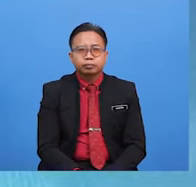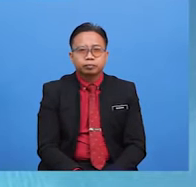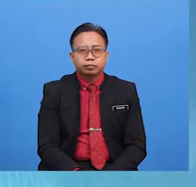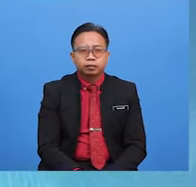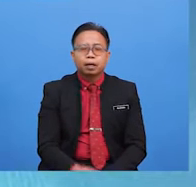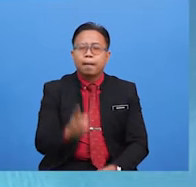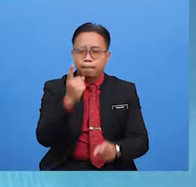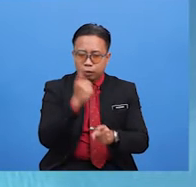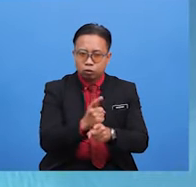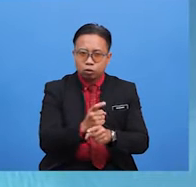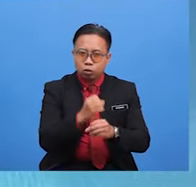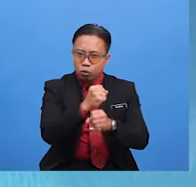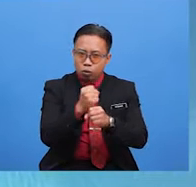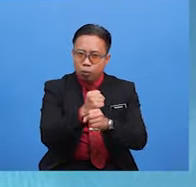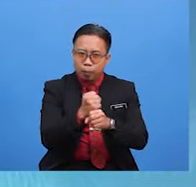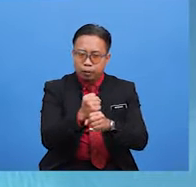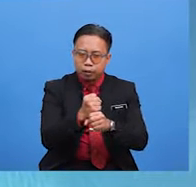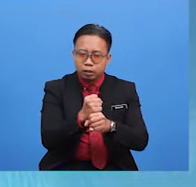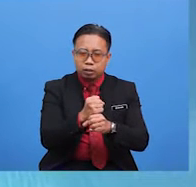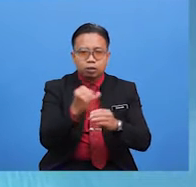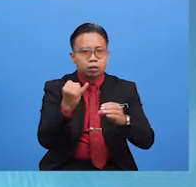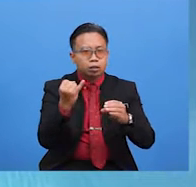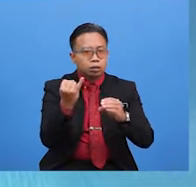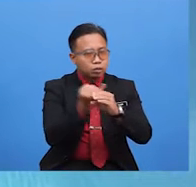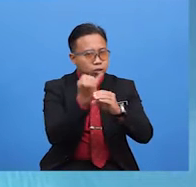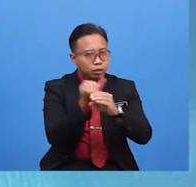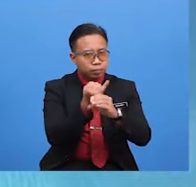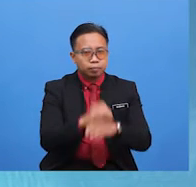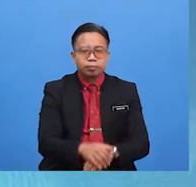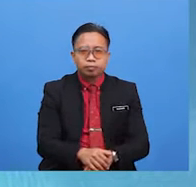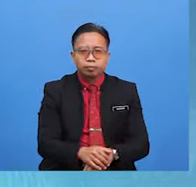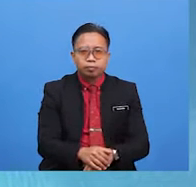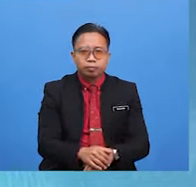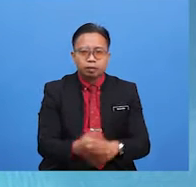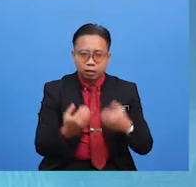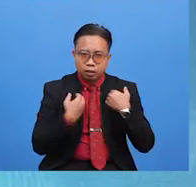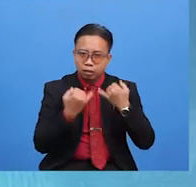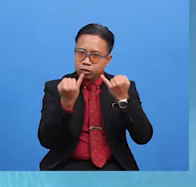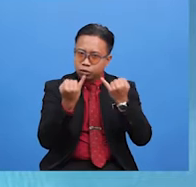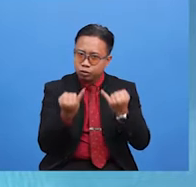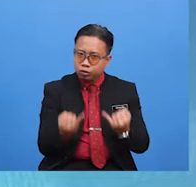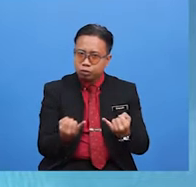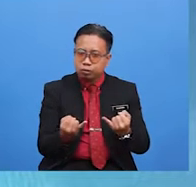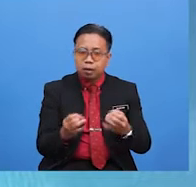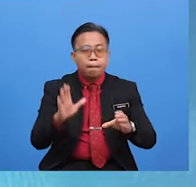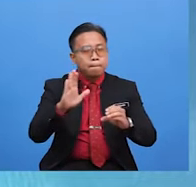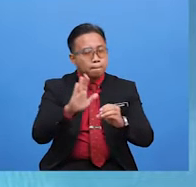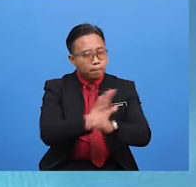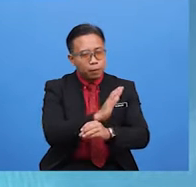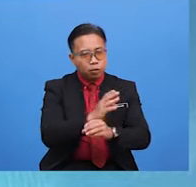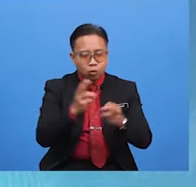Ya, kopi dan bau kopi merupakan jirin. Kopi mempunyai jisim dan memenuhi